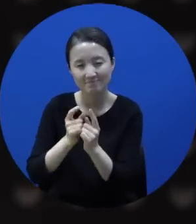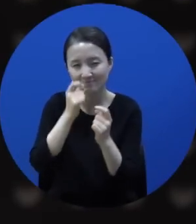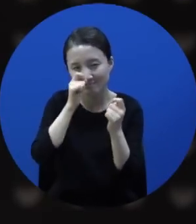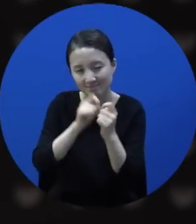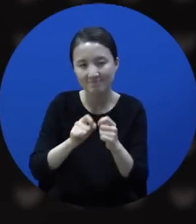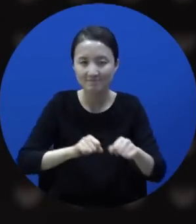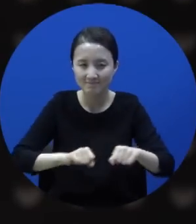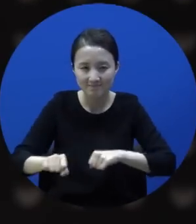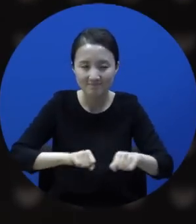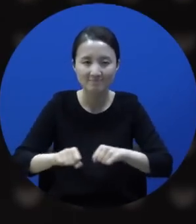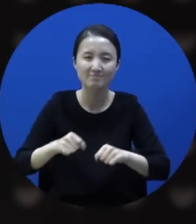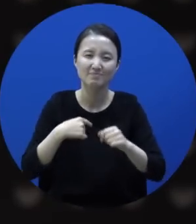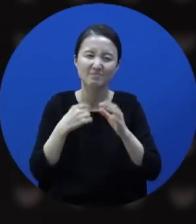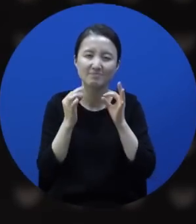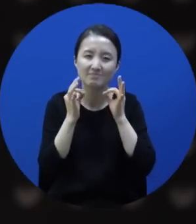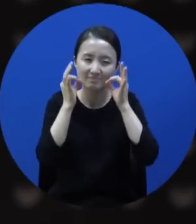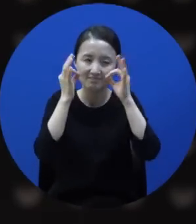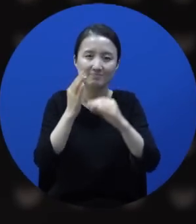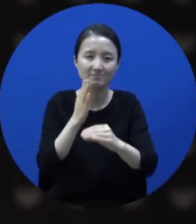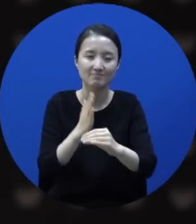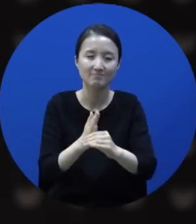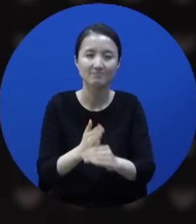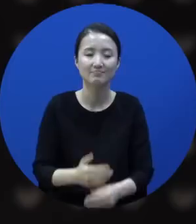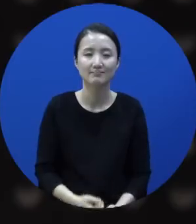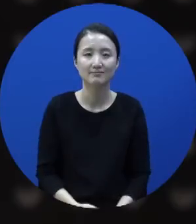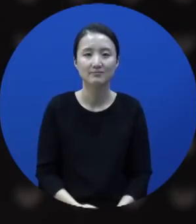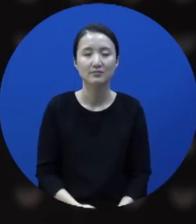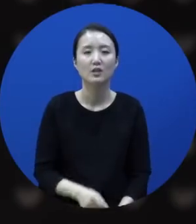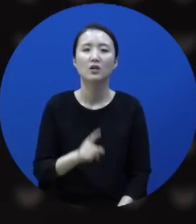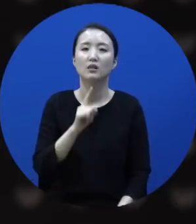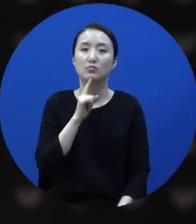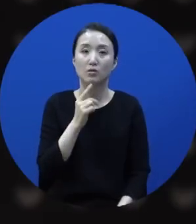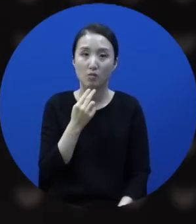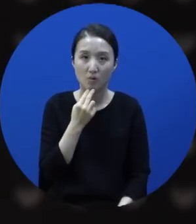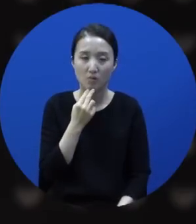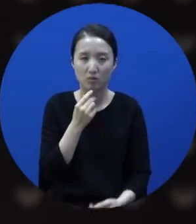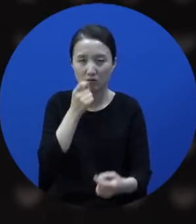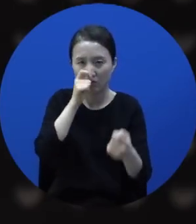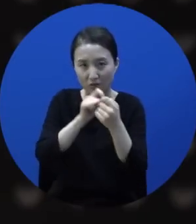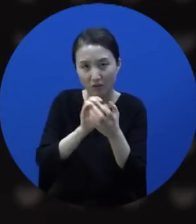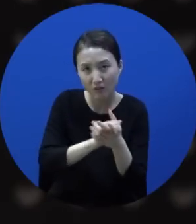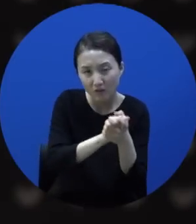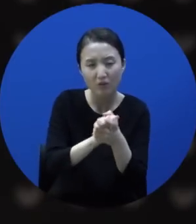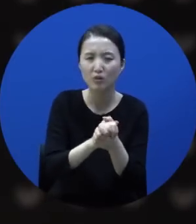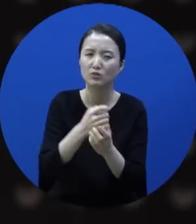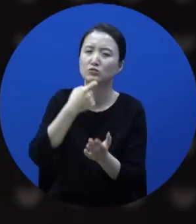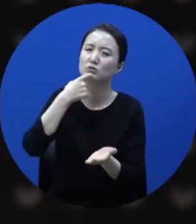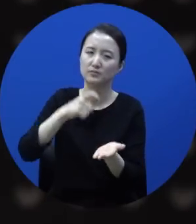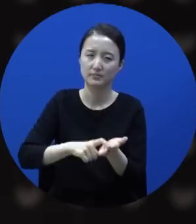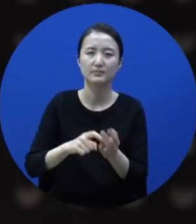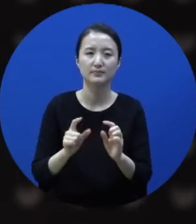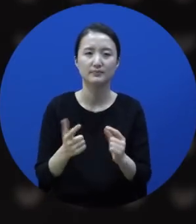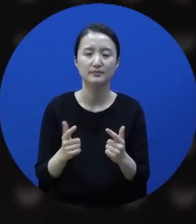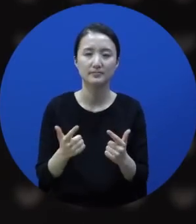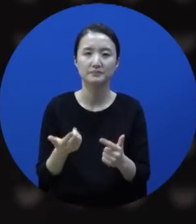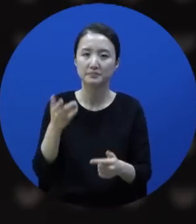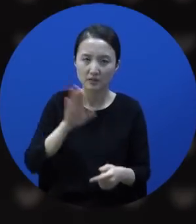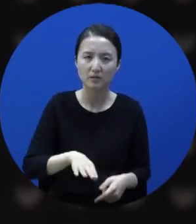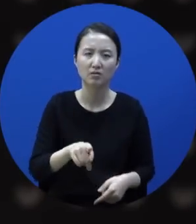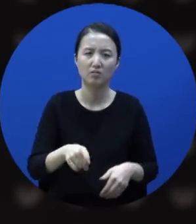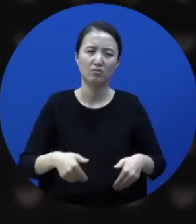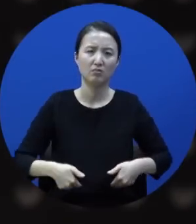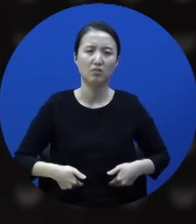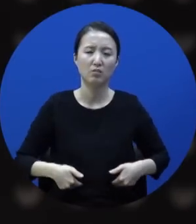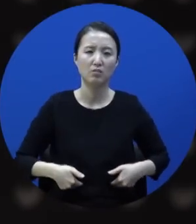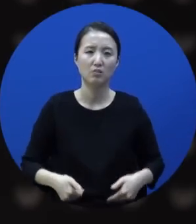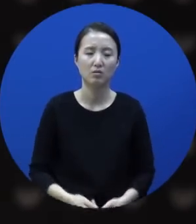관계를 맺어간다는 거는 그냥 말처럼 쉽진 않은 일이라고 생각이 들어요. 하지만 꼭 필요하다. 기술이